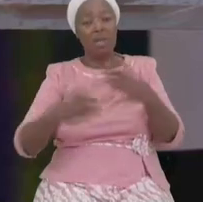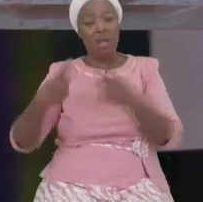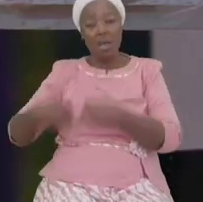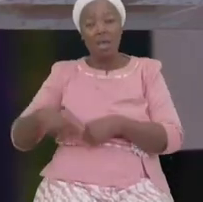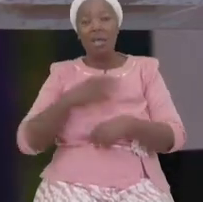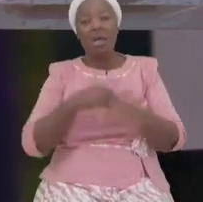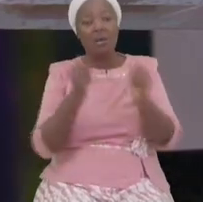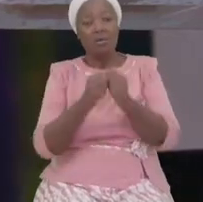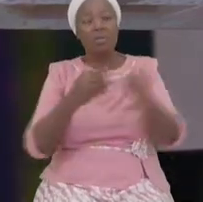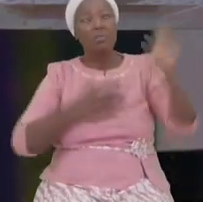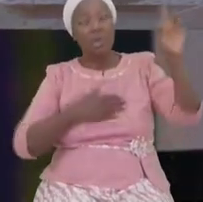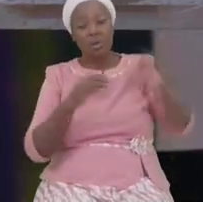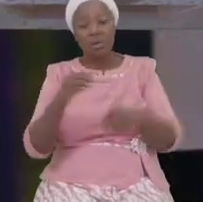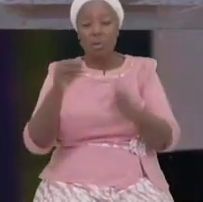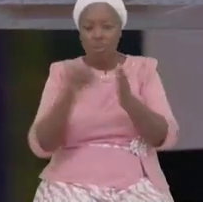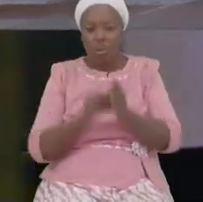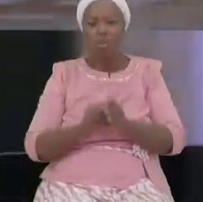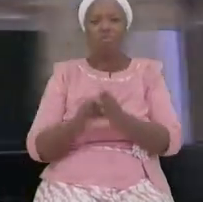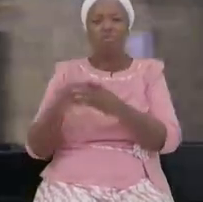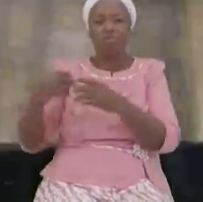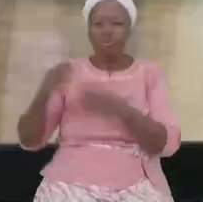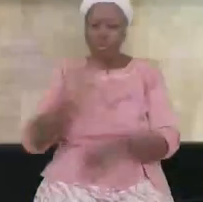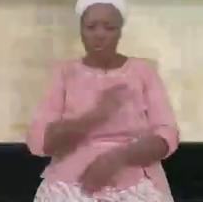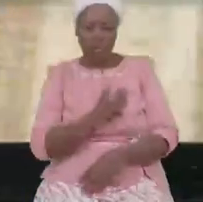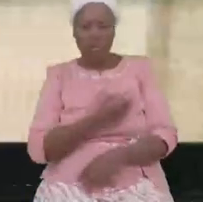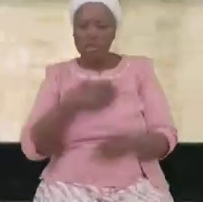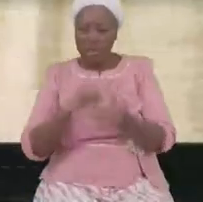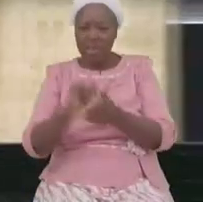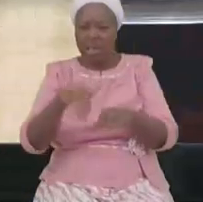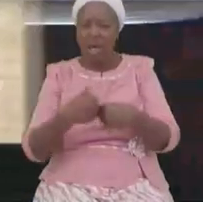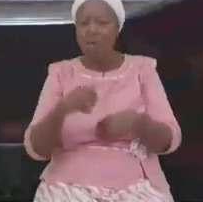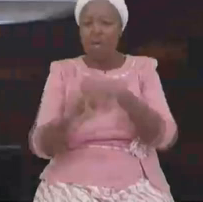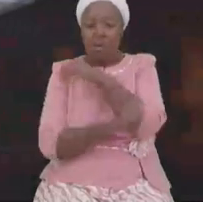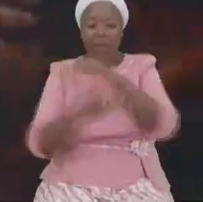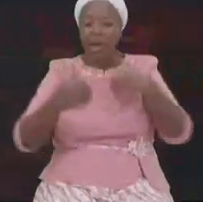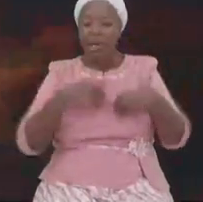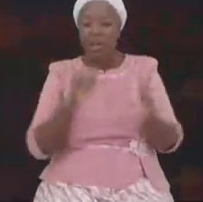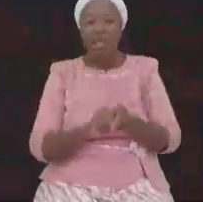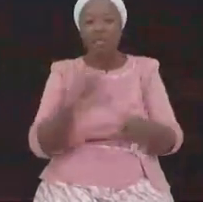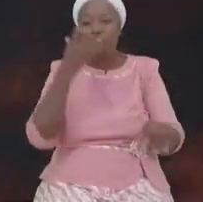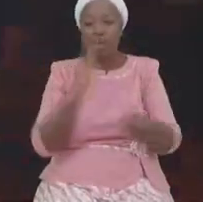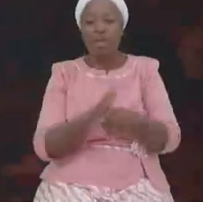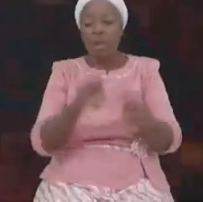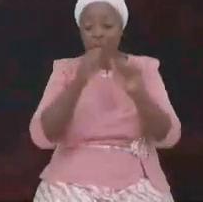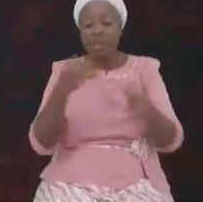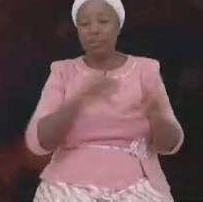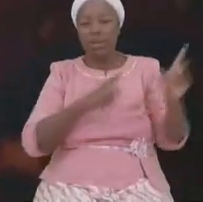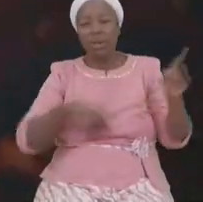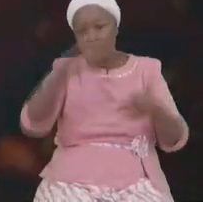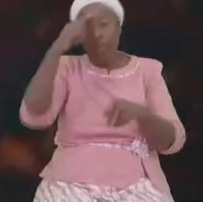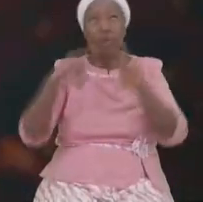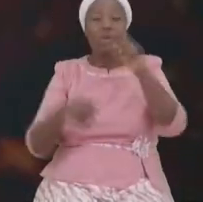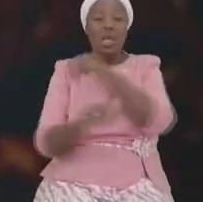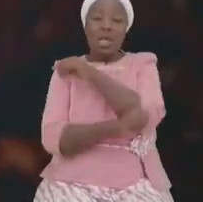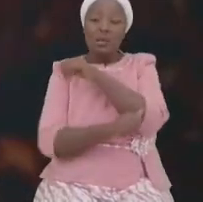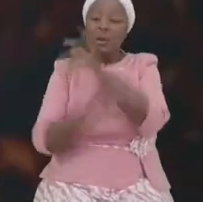cœur et de toute mon âme. C'est comme ça Abraham avait eu les bénédictions de Dieu. Parce qu'il est venu à Dieu avec un cœur